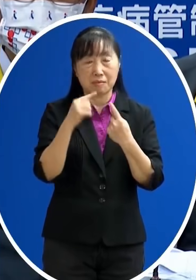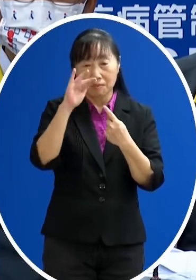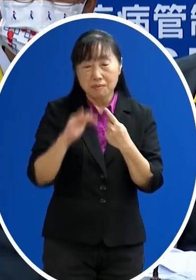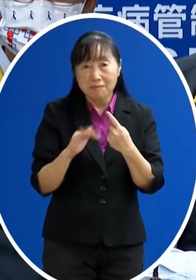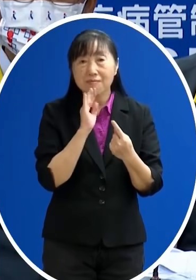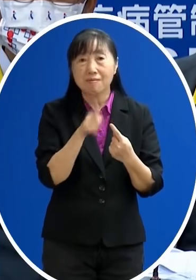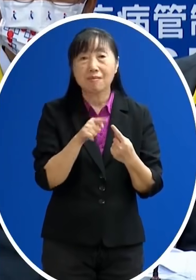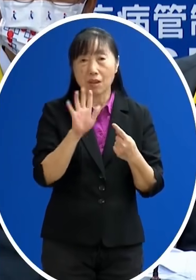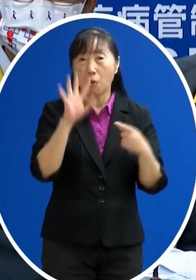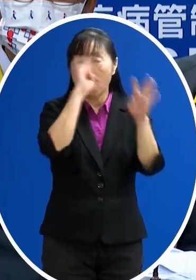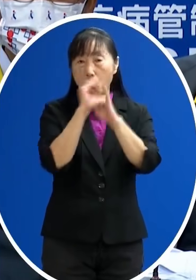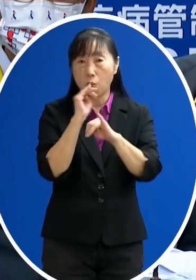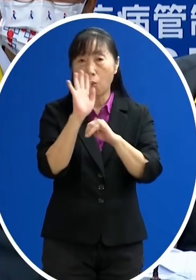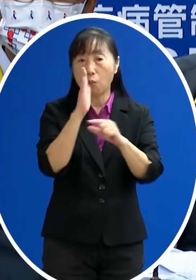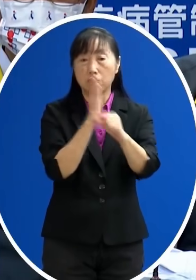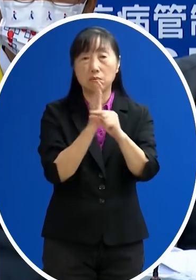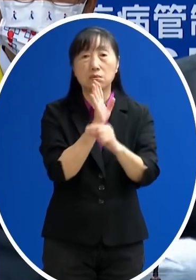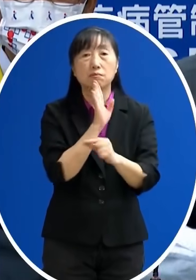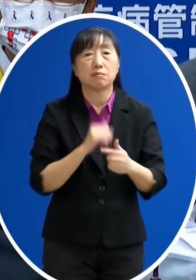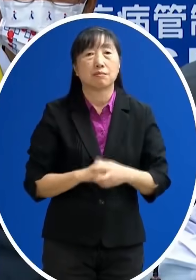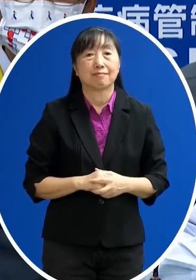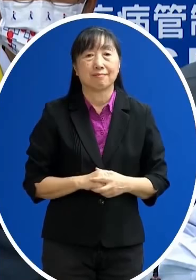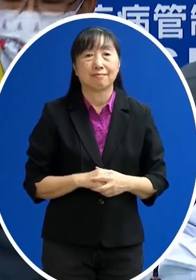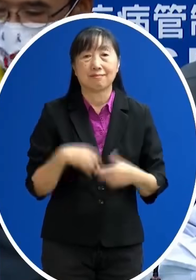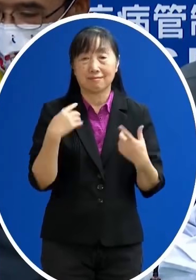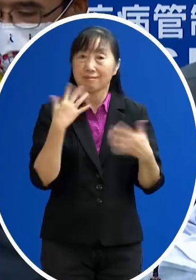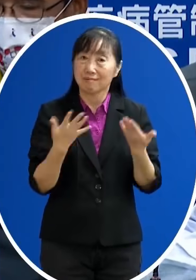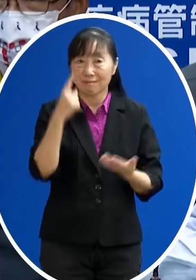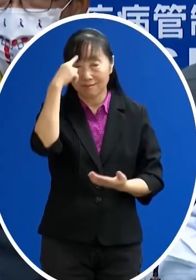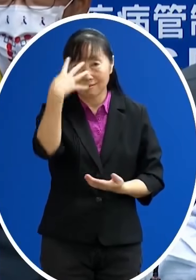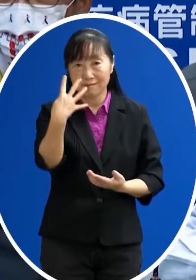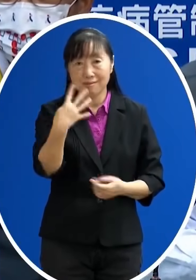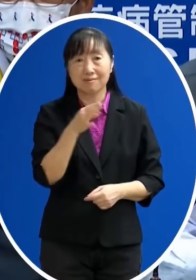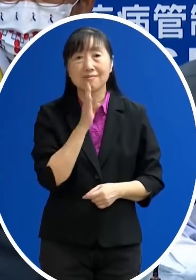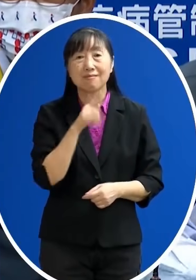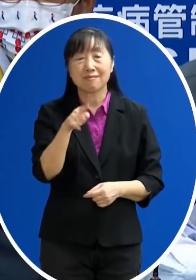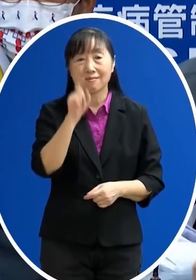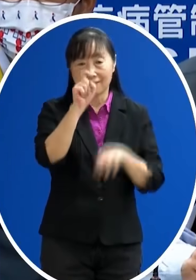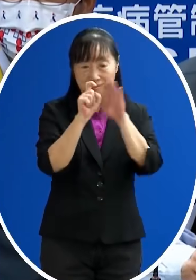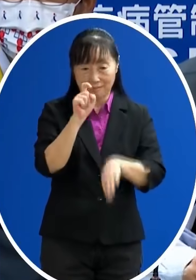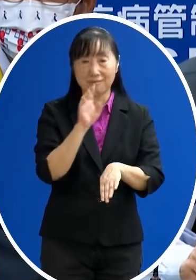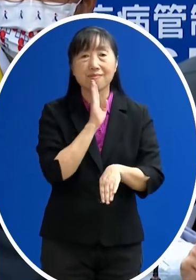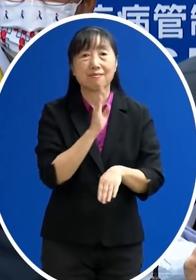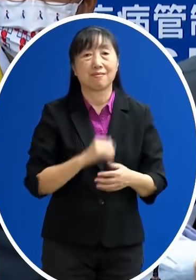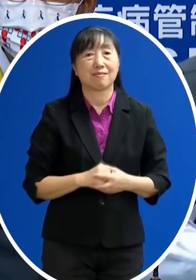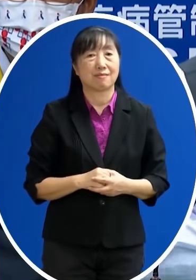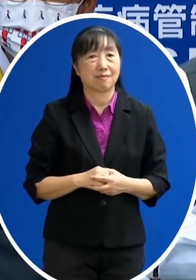些医疗还在进行，好，大概也有4天左右哈是小于10例哈，